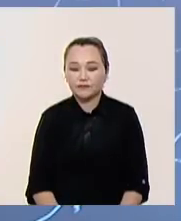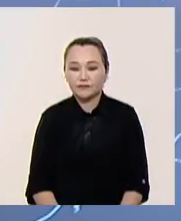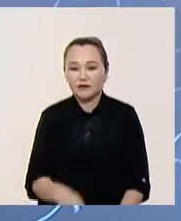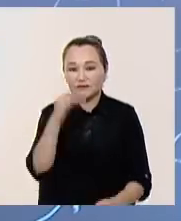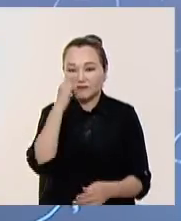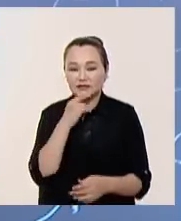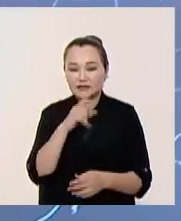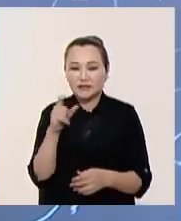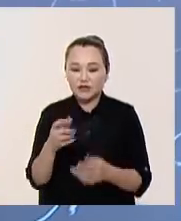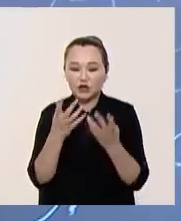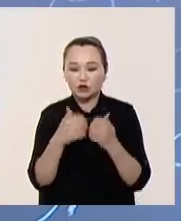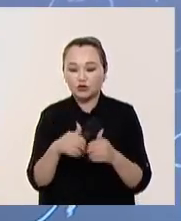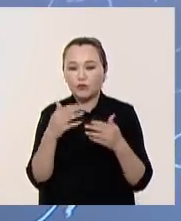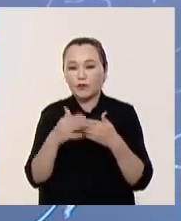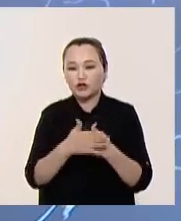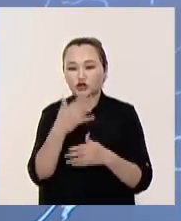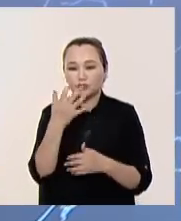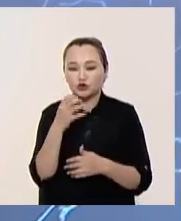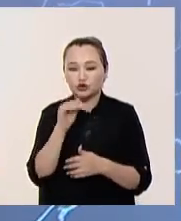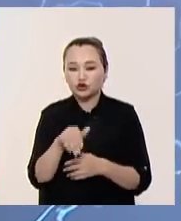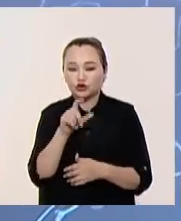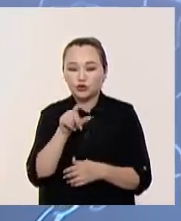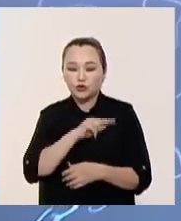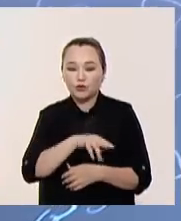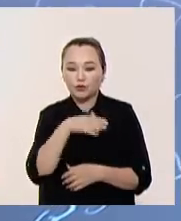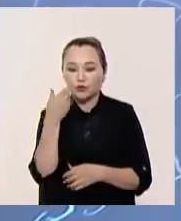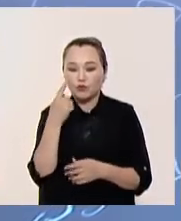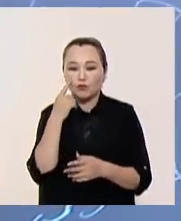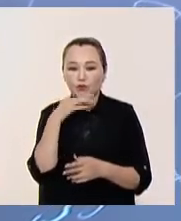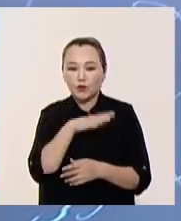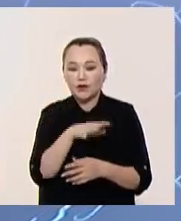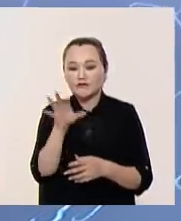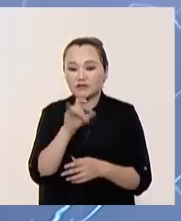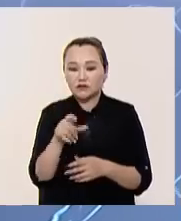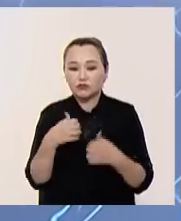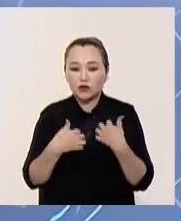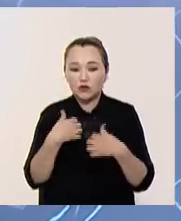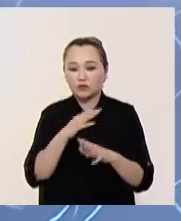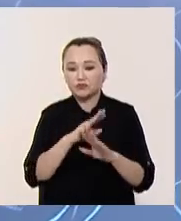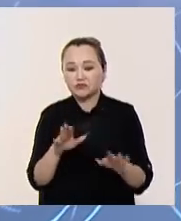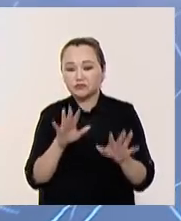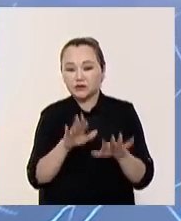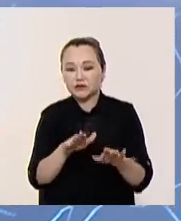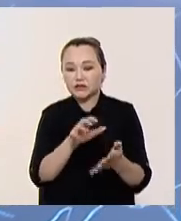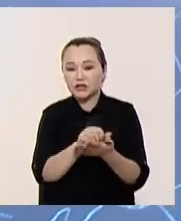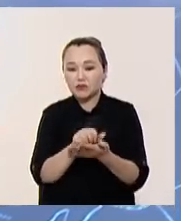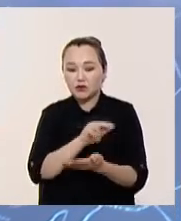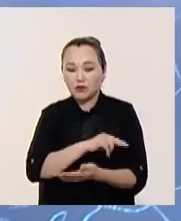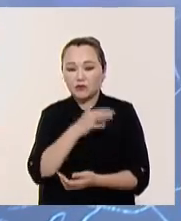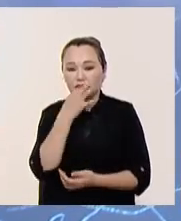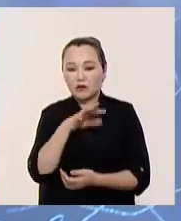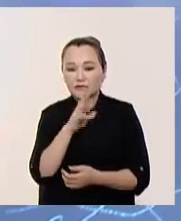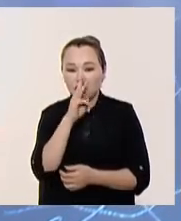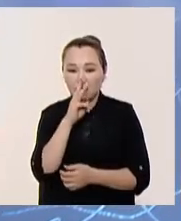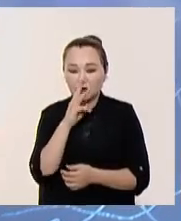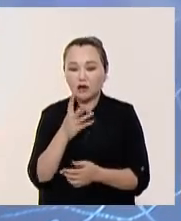В Казахстане насчитывается почти 500 000 безработных. Однако многие из них и не торопятся занимать вакантные места. Одних не устраивает